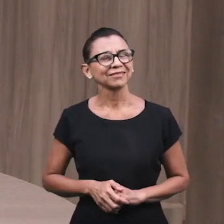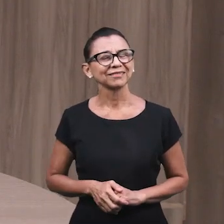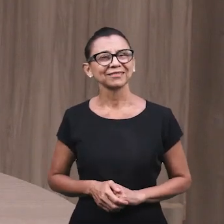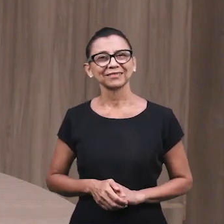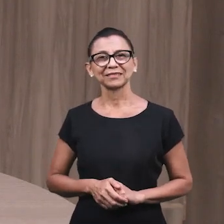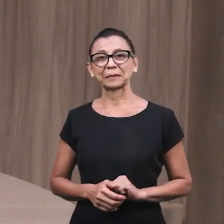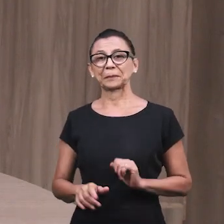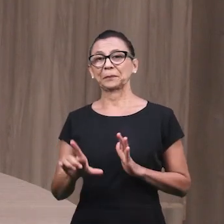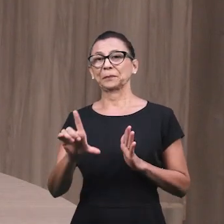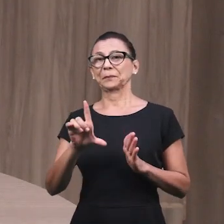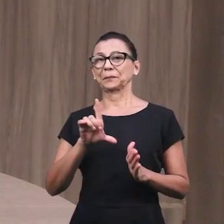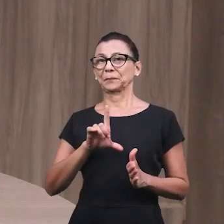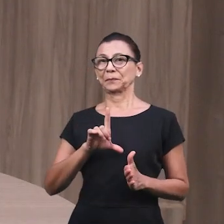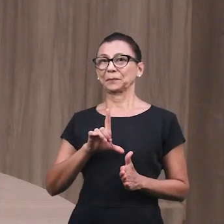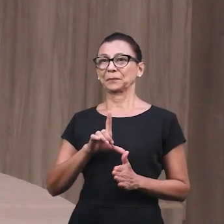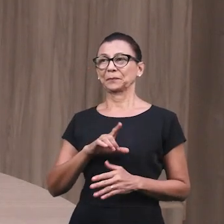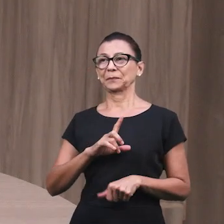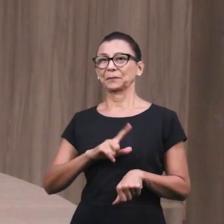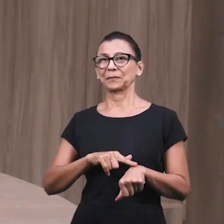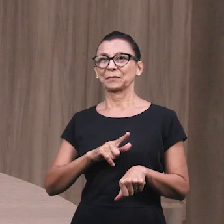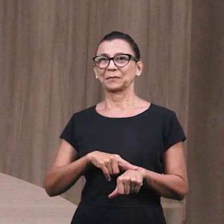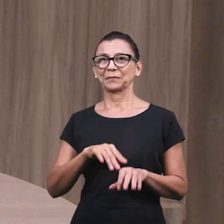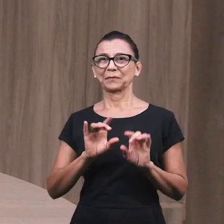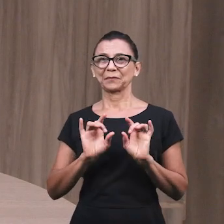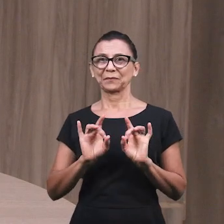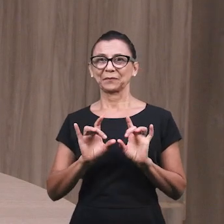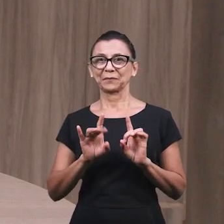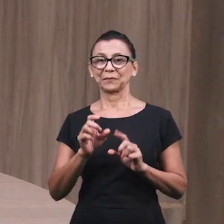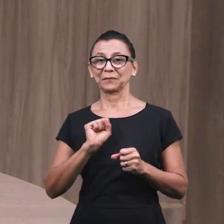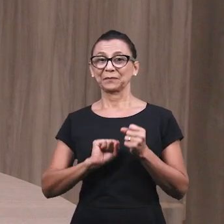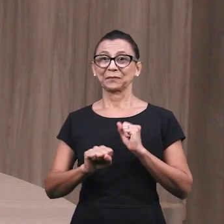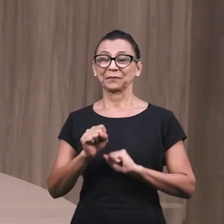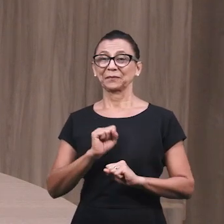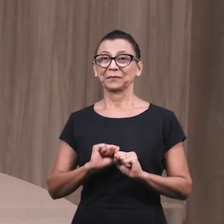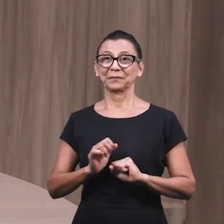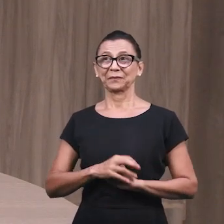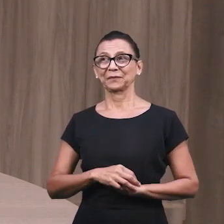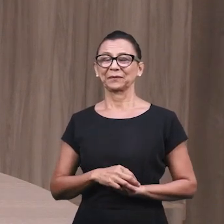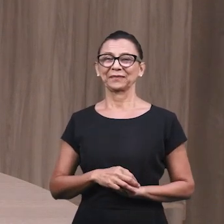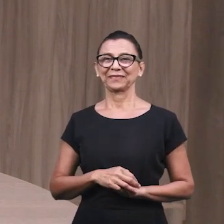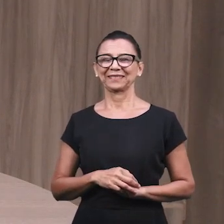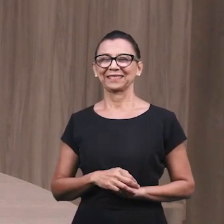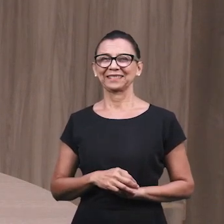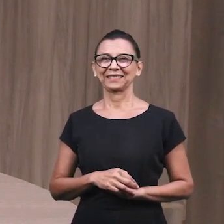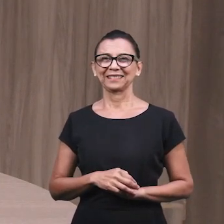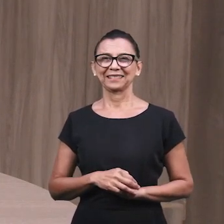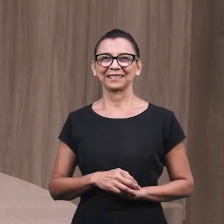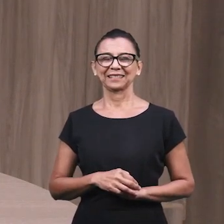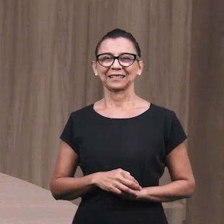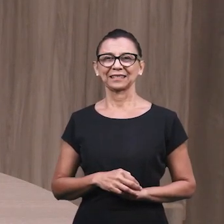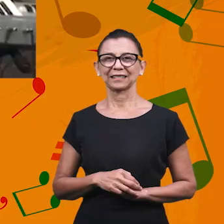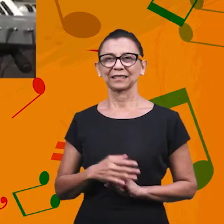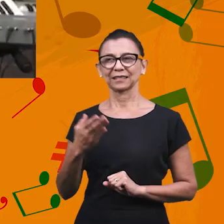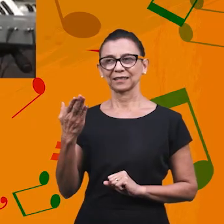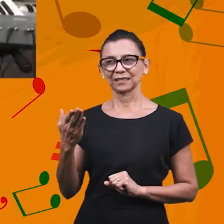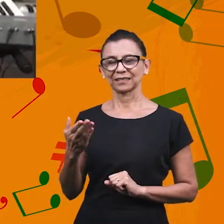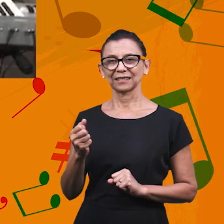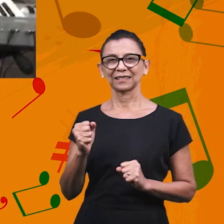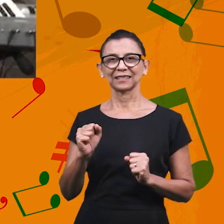entendu parler. Vous vous rappelez? Mais avant, nous allons voir des moments si attendus, nos